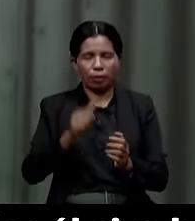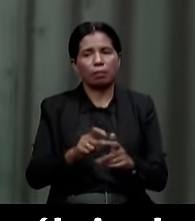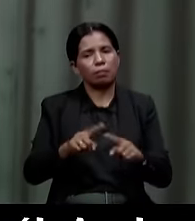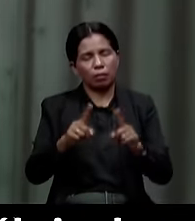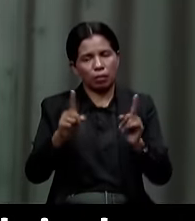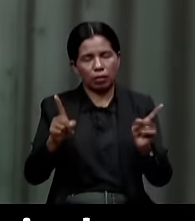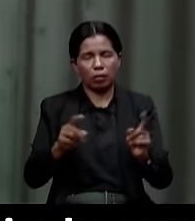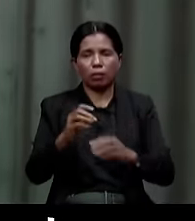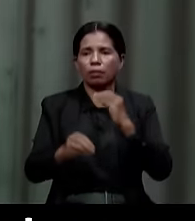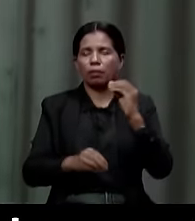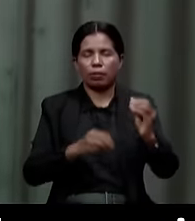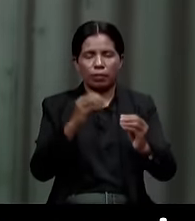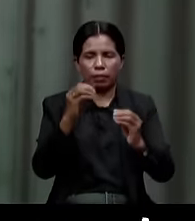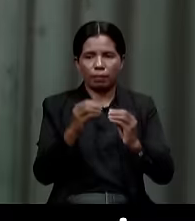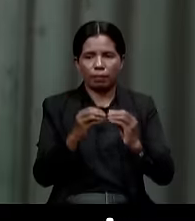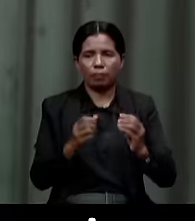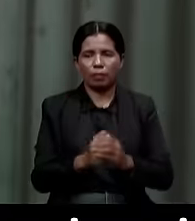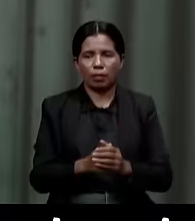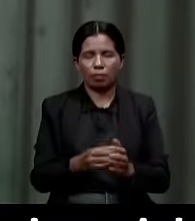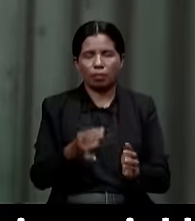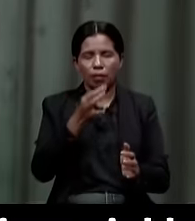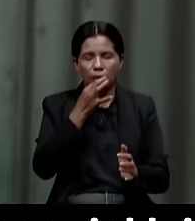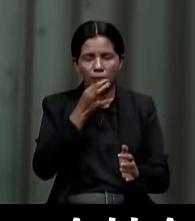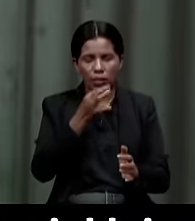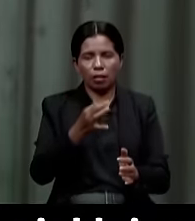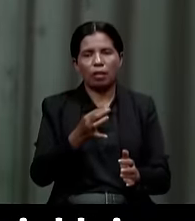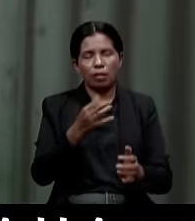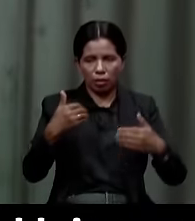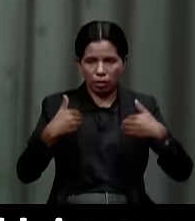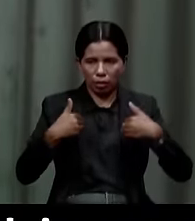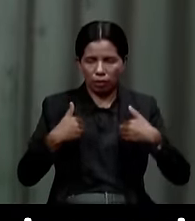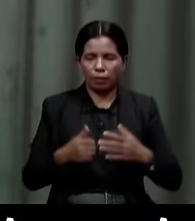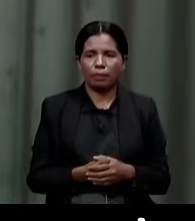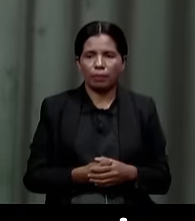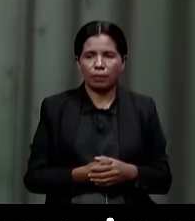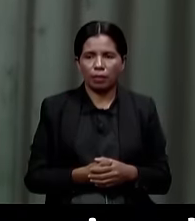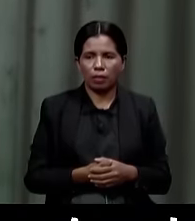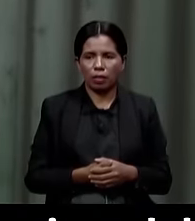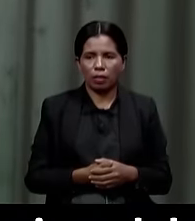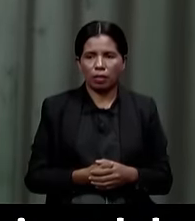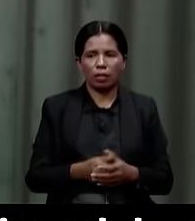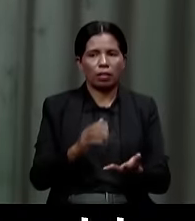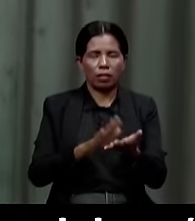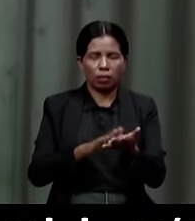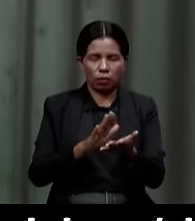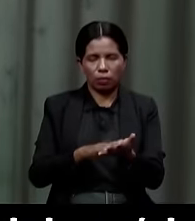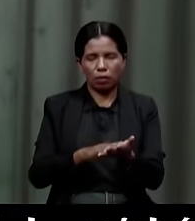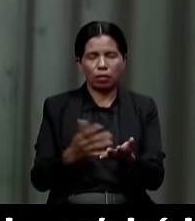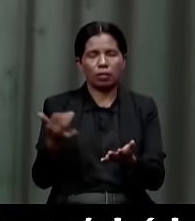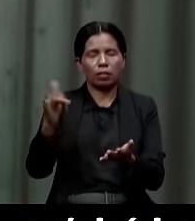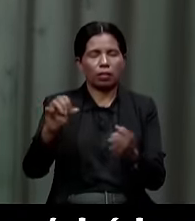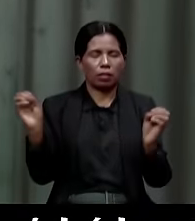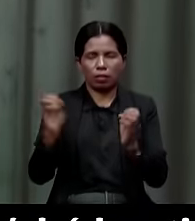sa kuna ba kahan iya kuna sa tu skola ni sila sa